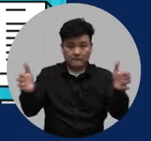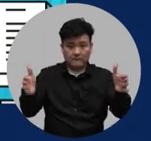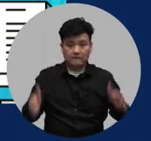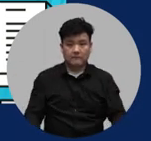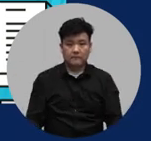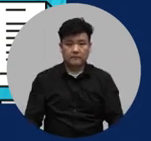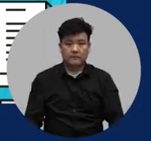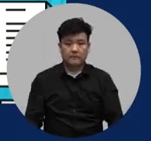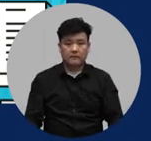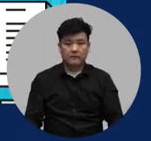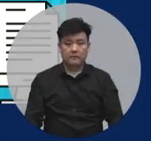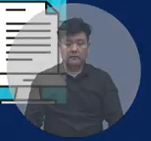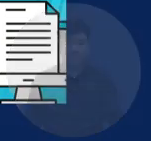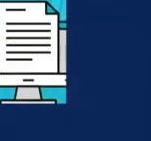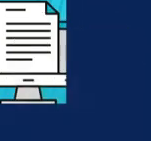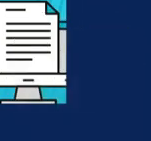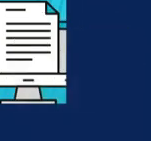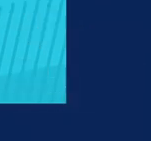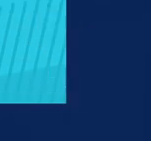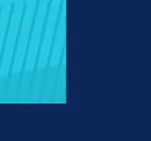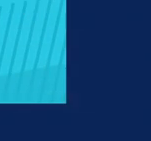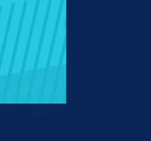풀어보세요.